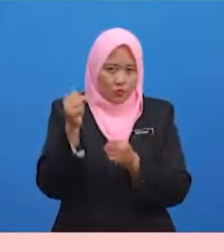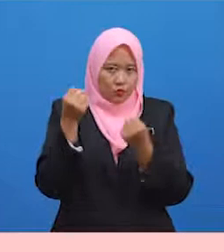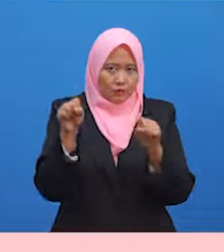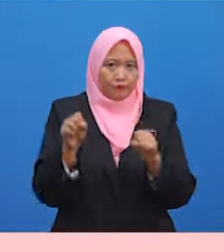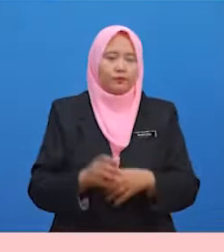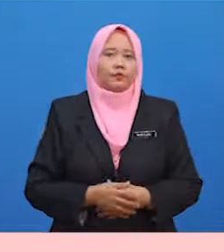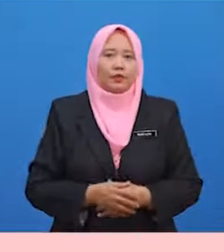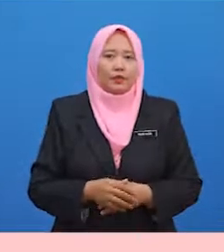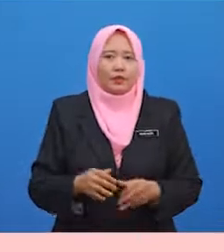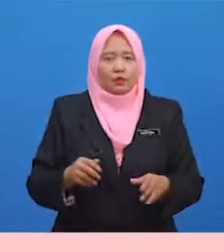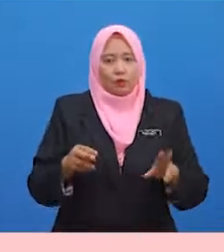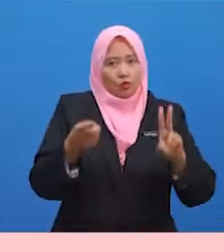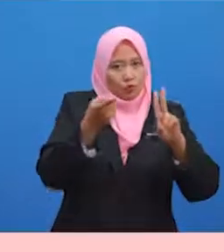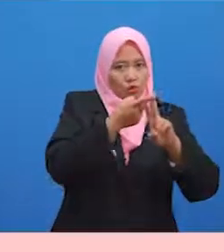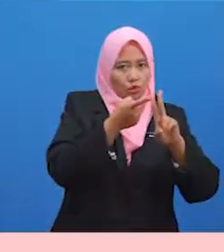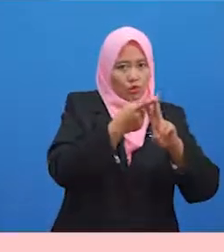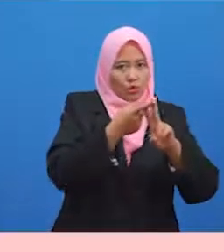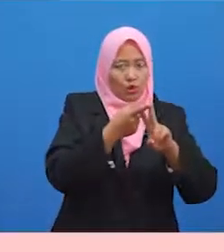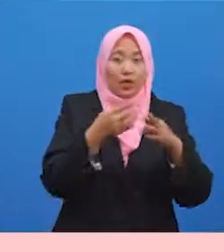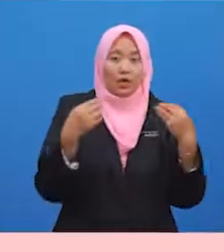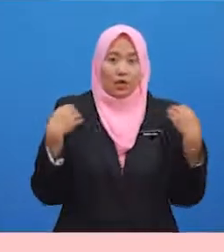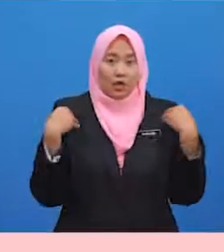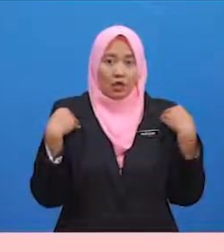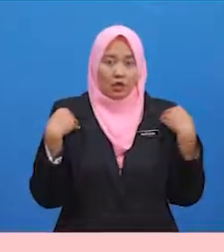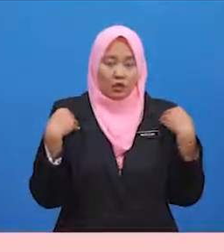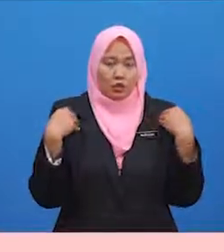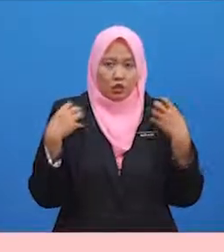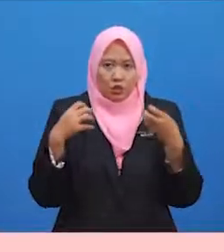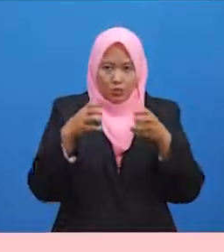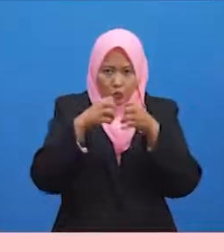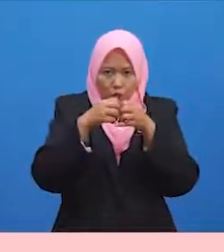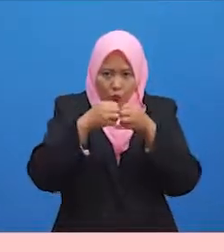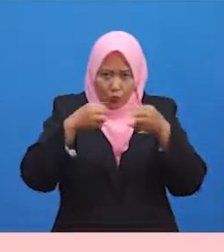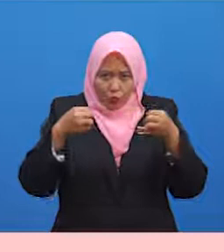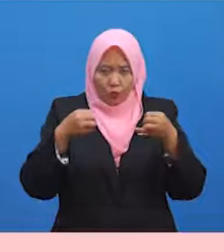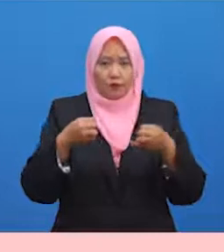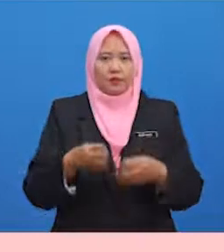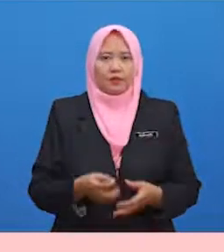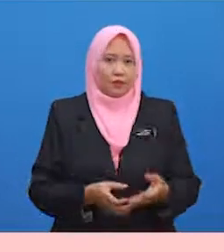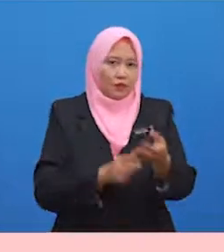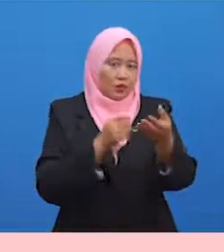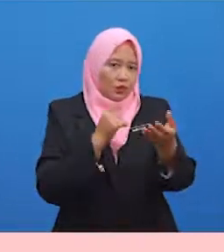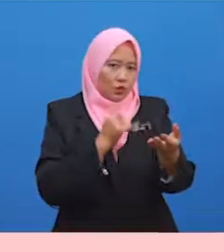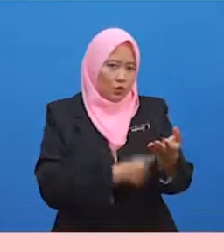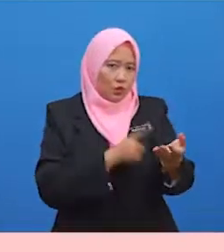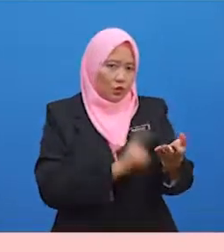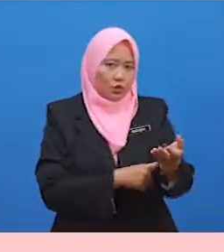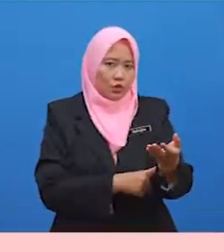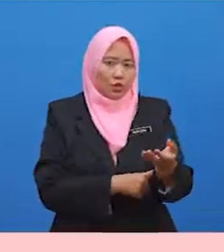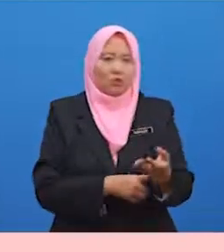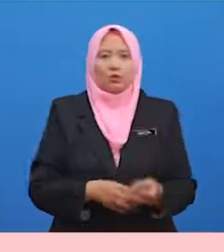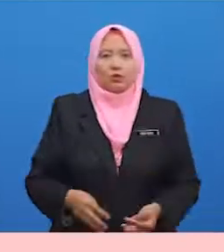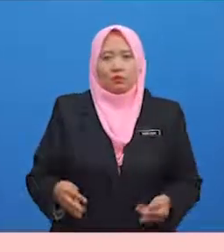Semasa di peringkat kedua, akan berlaku koyakan pada fiber otot. Mangsa akan berasa sakit dan berlaku bengkak di